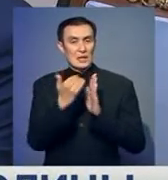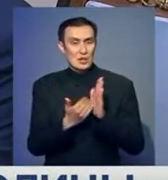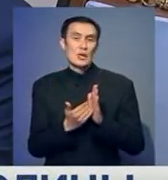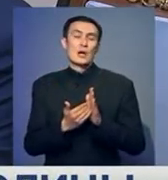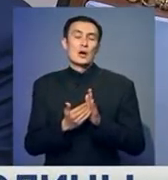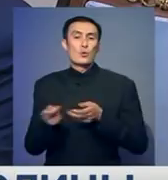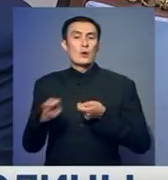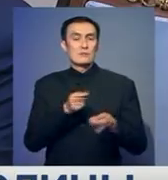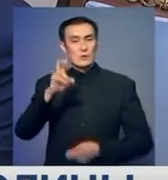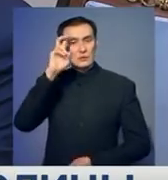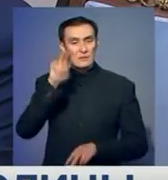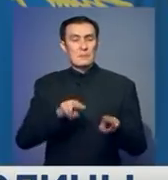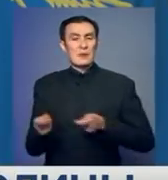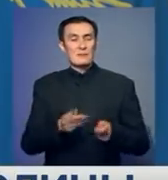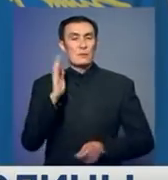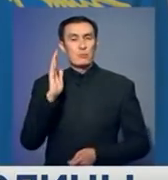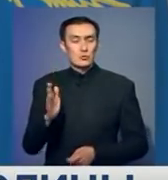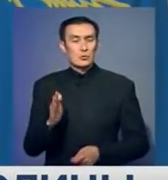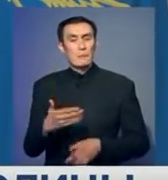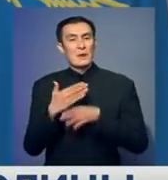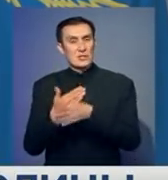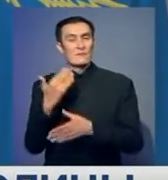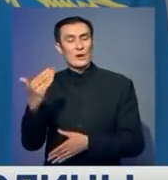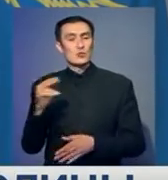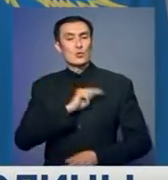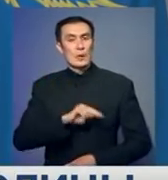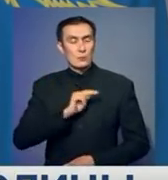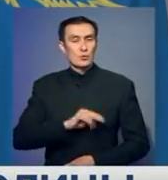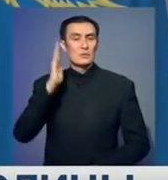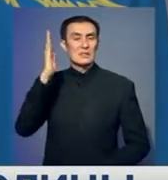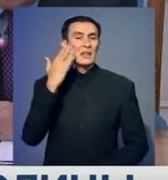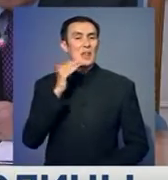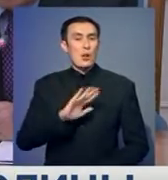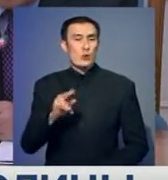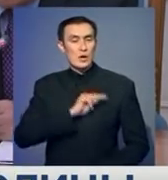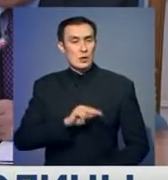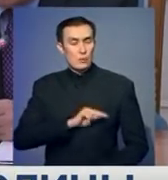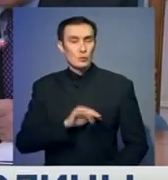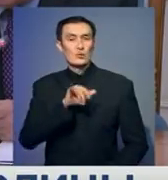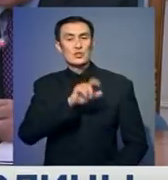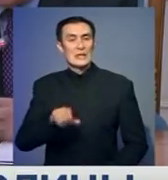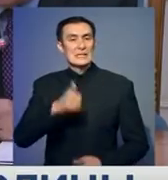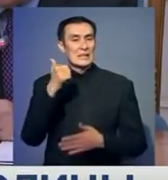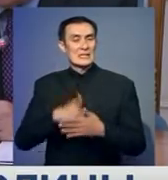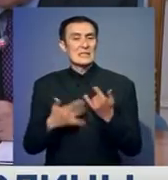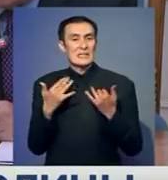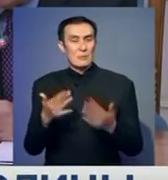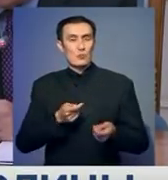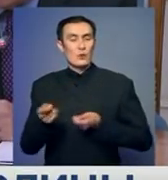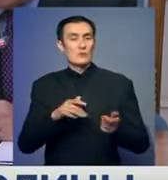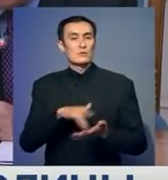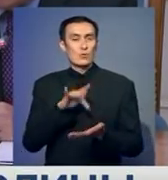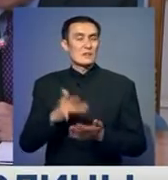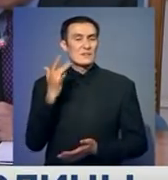задач. Руководство страны и правительство будут поддерживать вашу работу. Предстоит нелегкая работа, ведь у жителей столицы требования к руководству